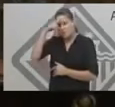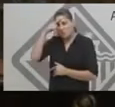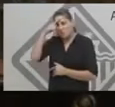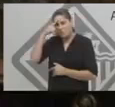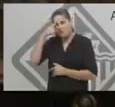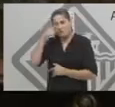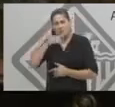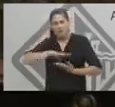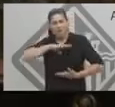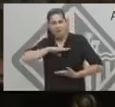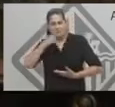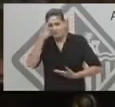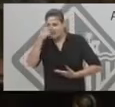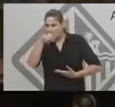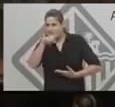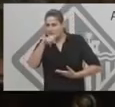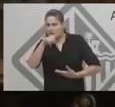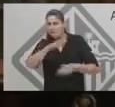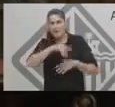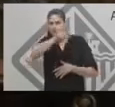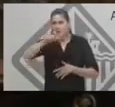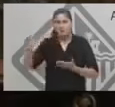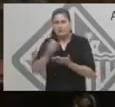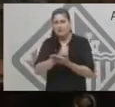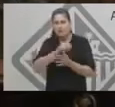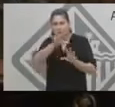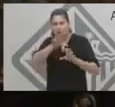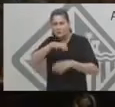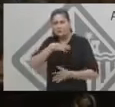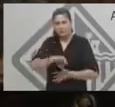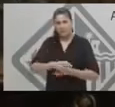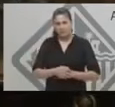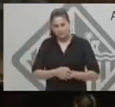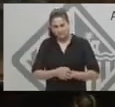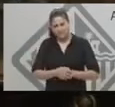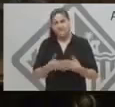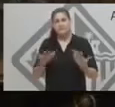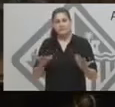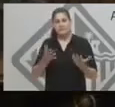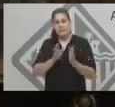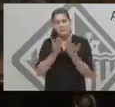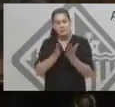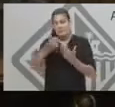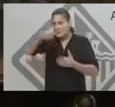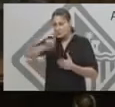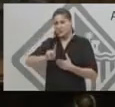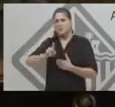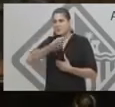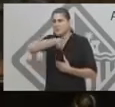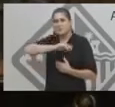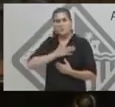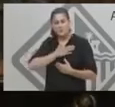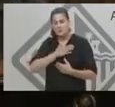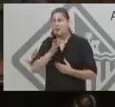en el coneixement i fer-los accessibles a tothom. Vet aquí que el nostre millor llibre del món encara està